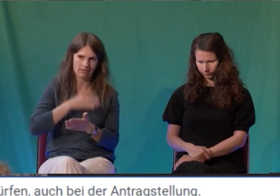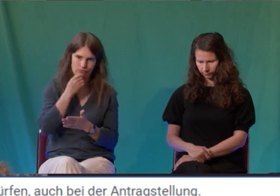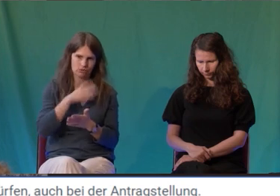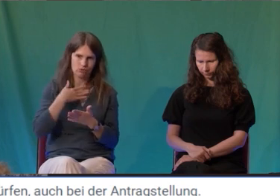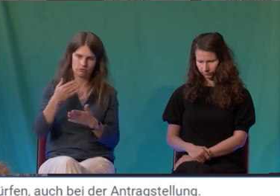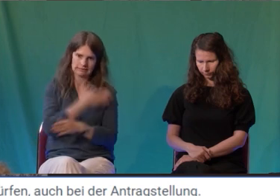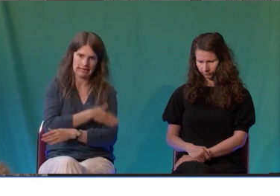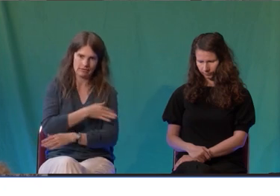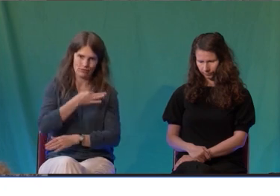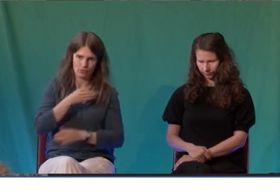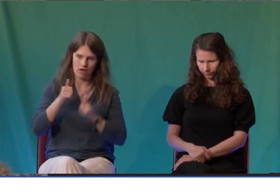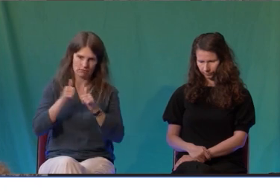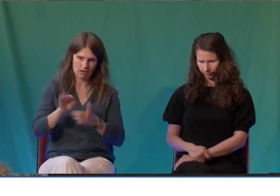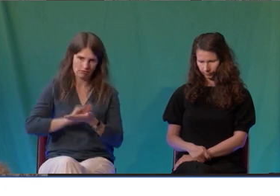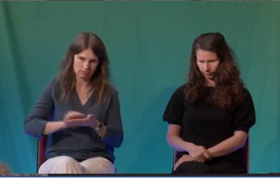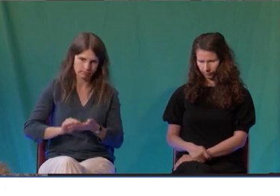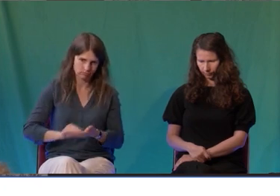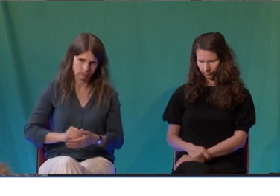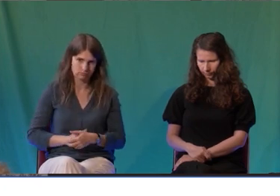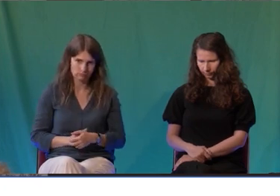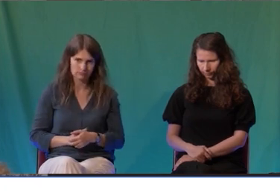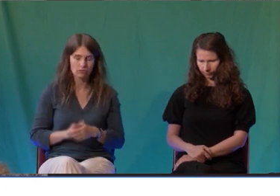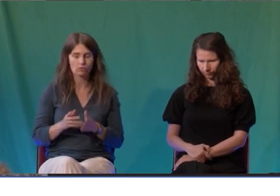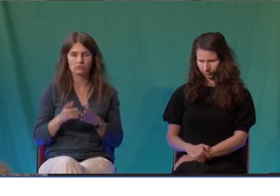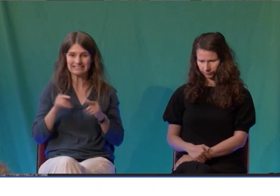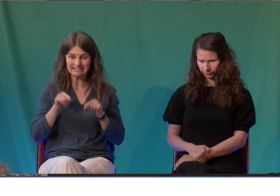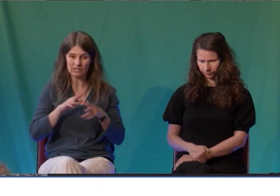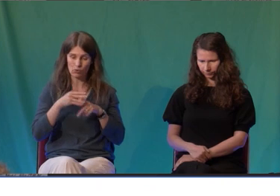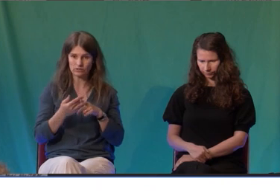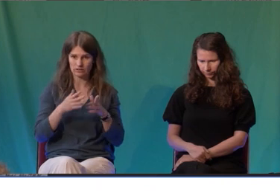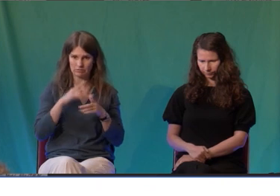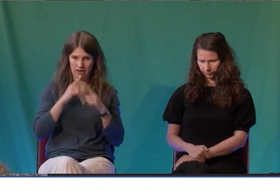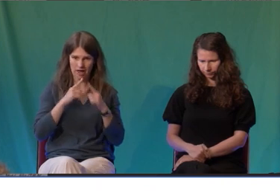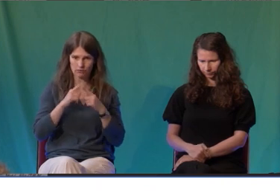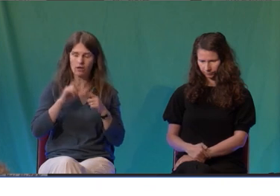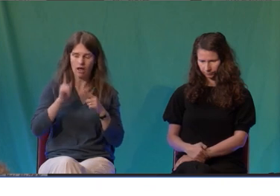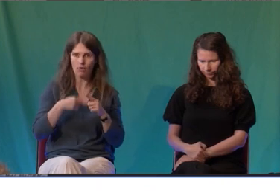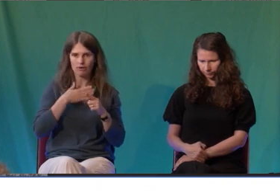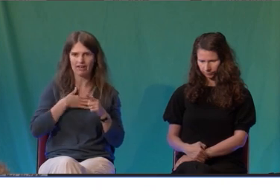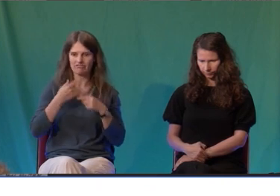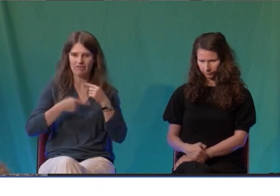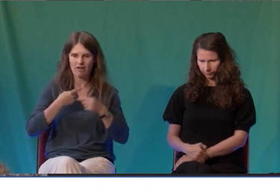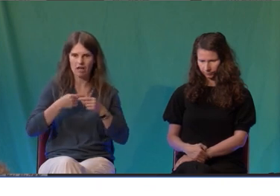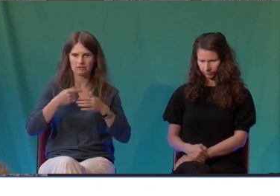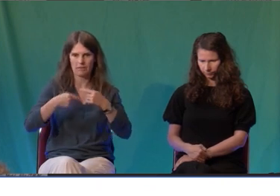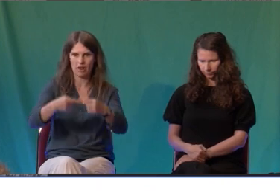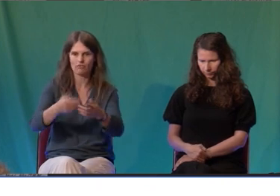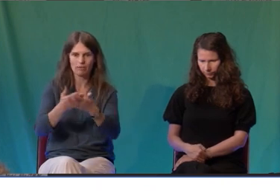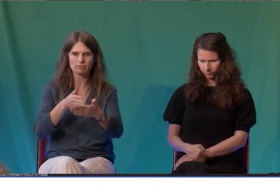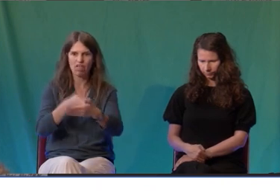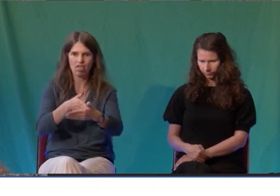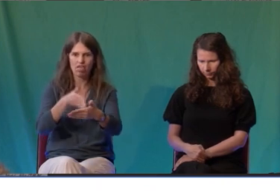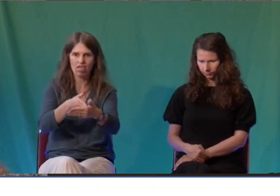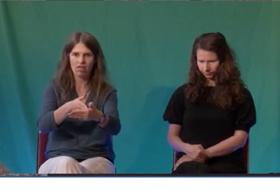und das auch im Rahmen dieser Beratung Verfahrensabläufe und vor allen Dingen würden in diesen Verfahrensabläufen